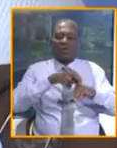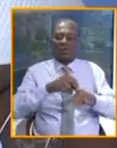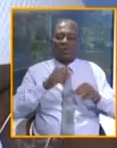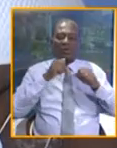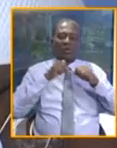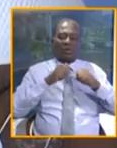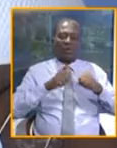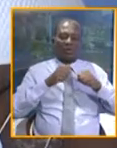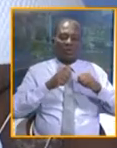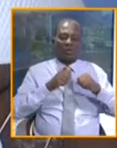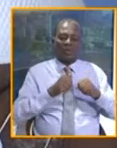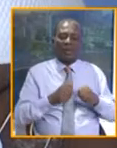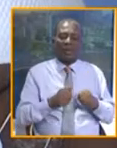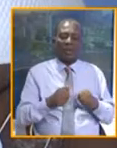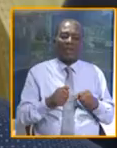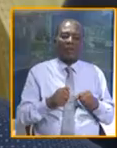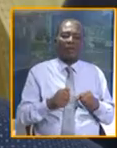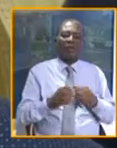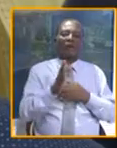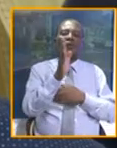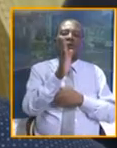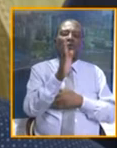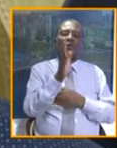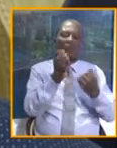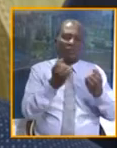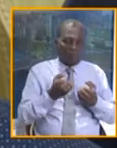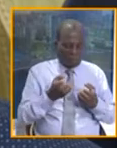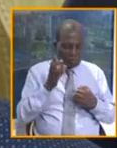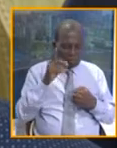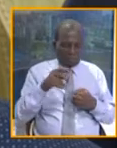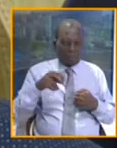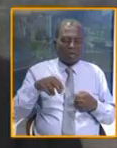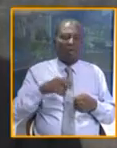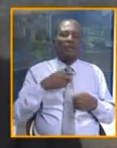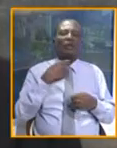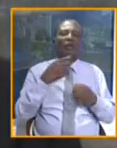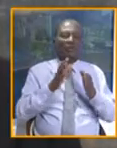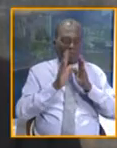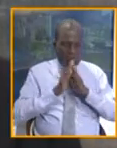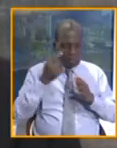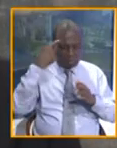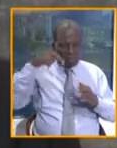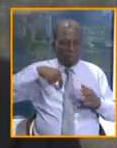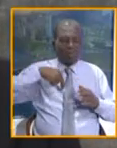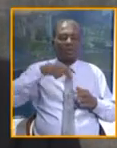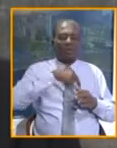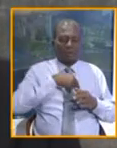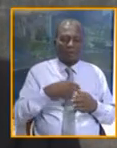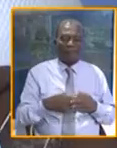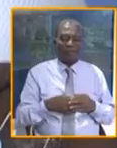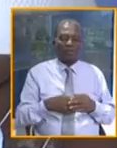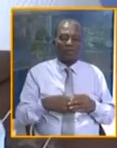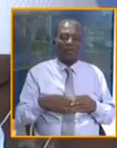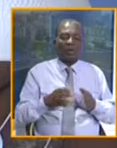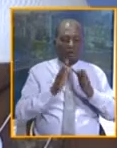Et Inch'Allah, qui prie pour nous. Vous aussi, Monsieur le Premier ministre, et tous les membres de votre gouvernement, priez pour